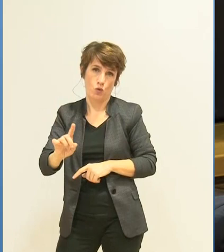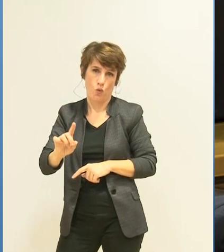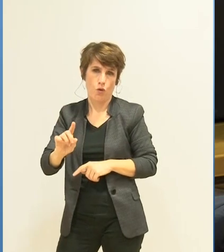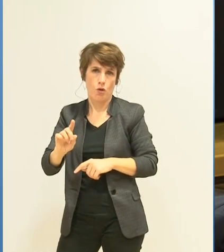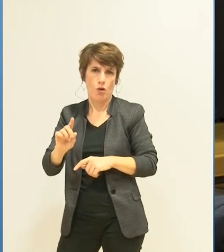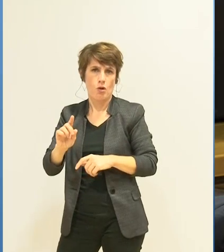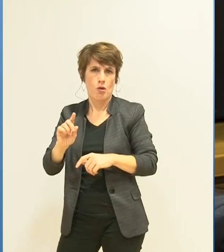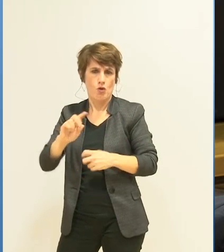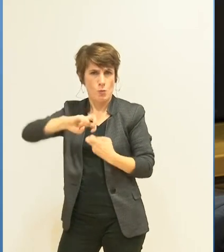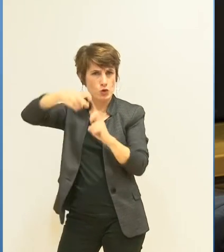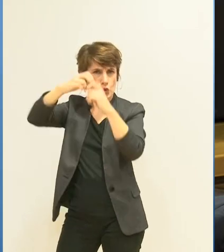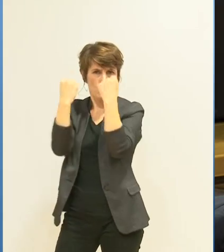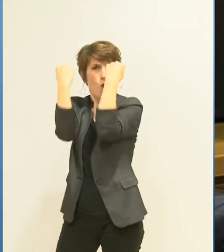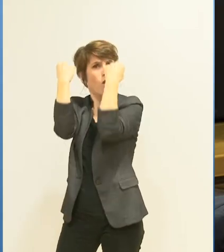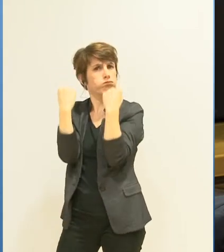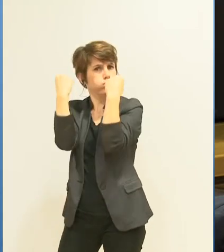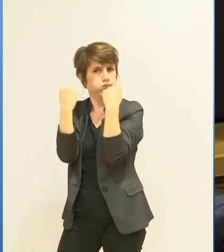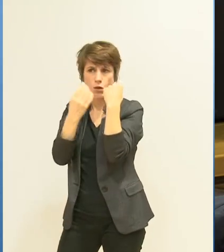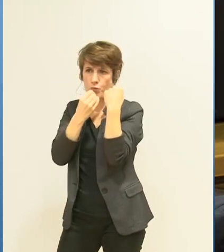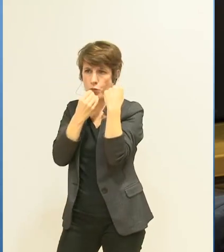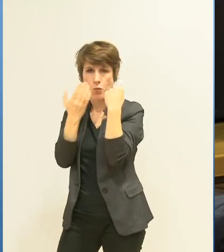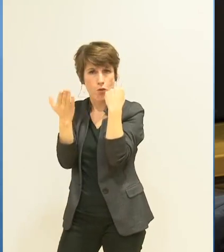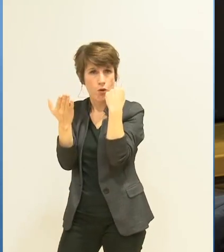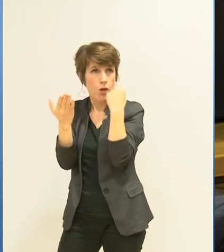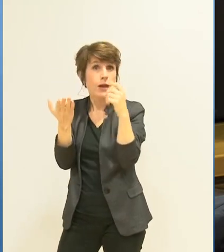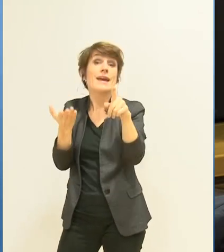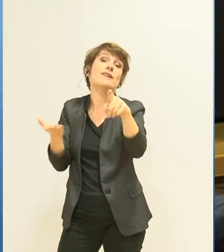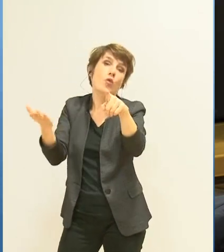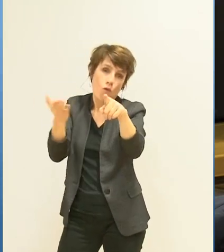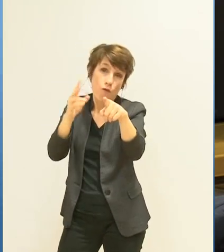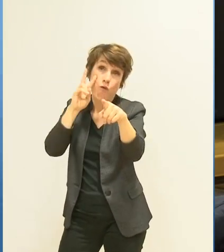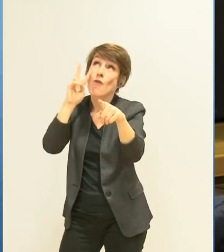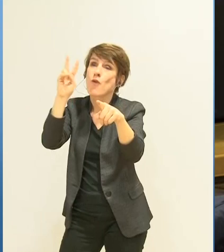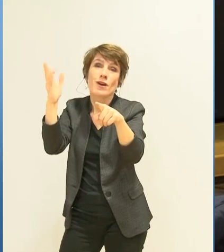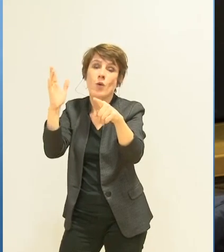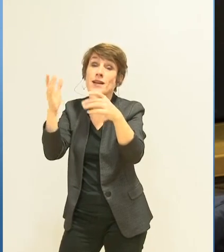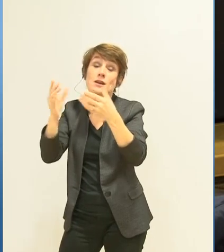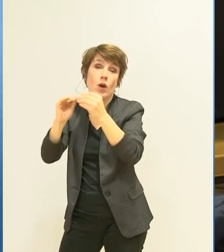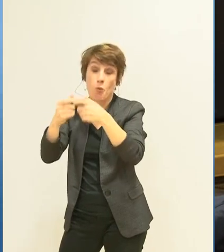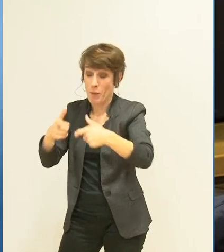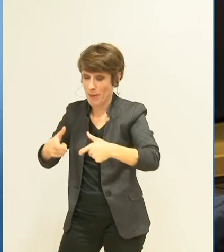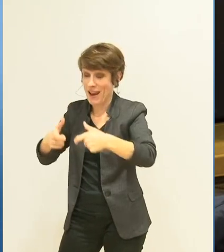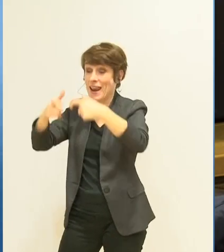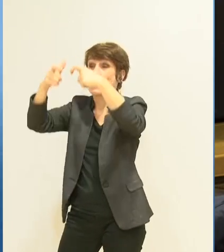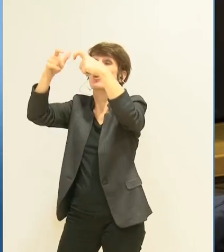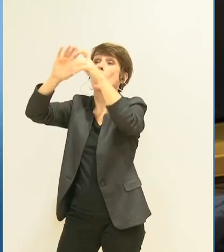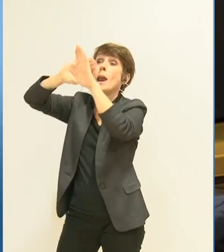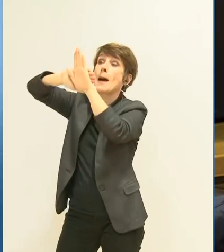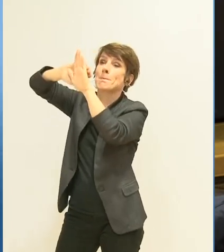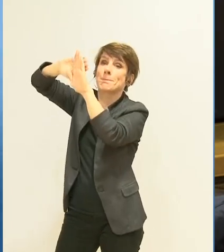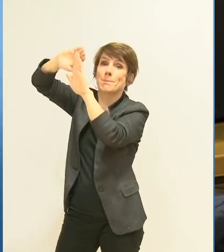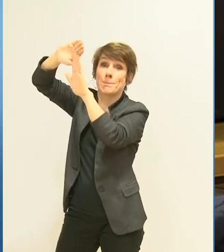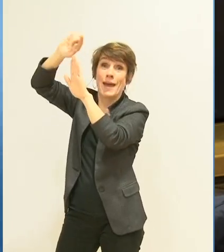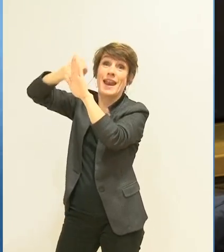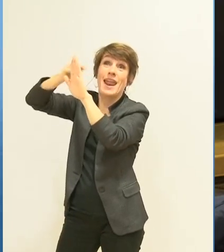et c'est ce que vous voyez en fait c'est surtout l'épiderme de la tour qui est atteint donc